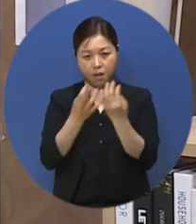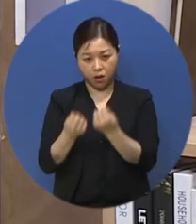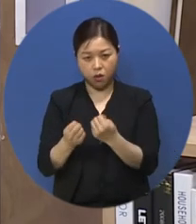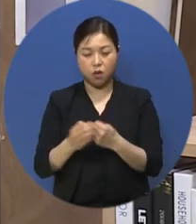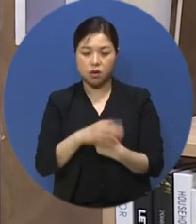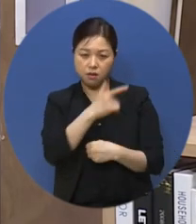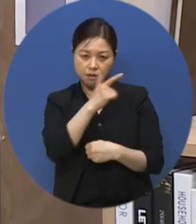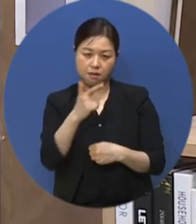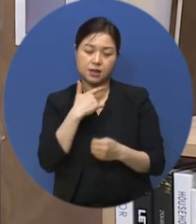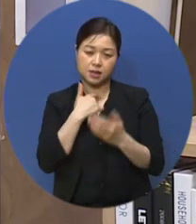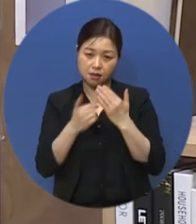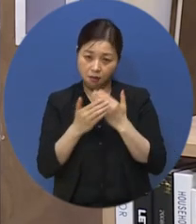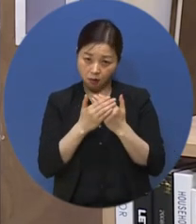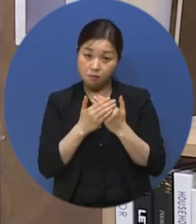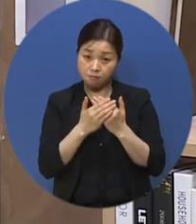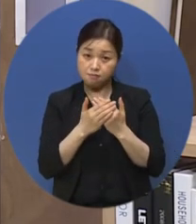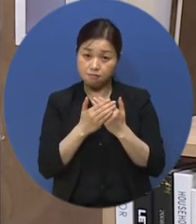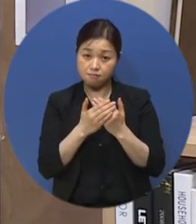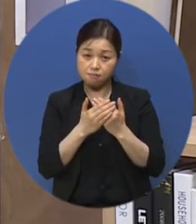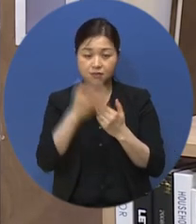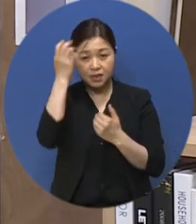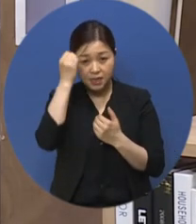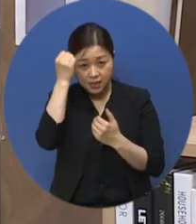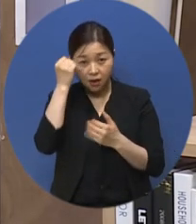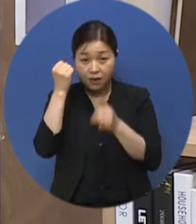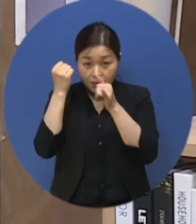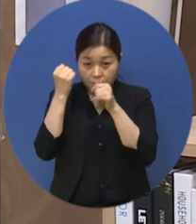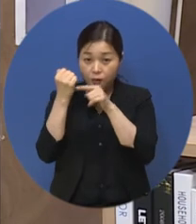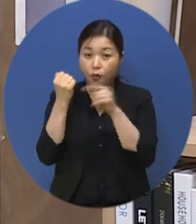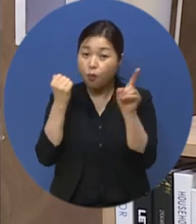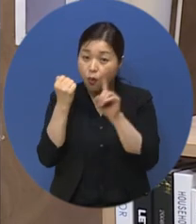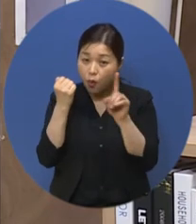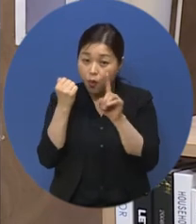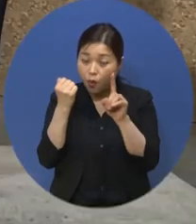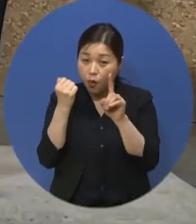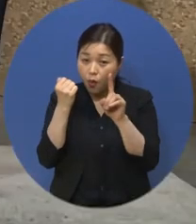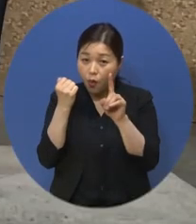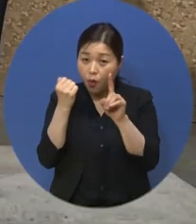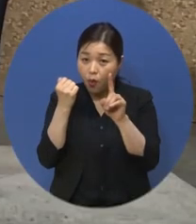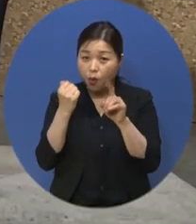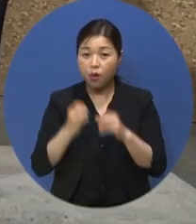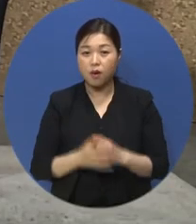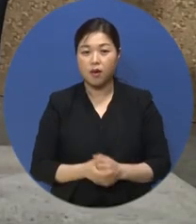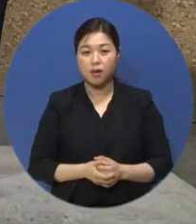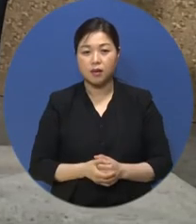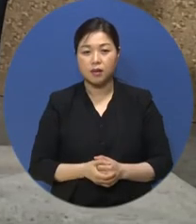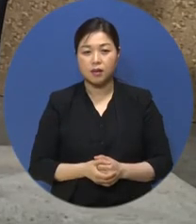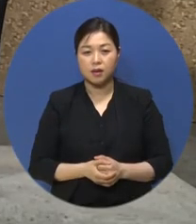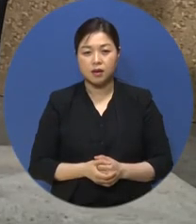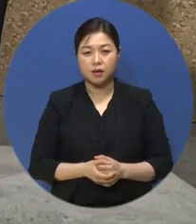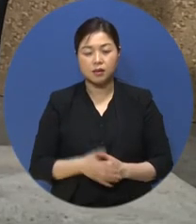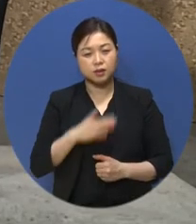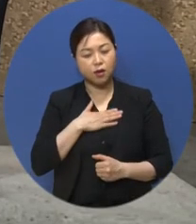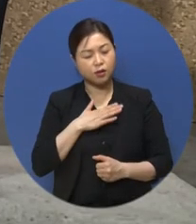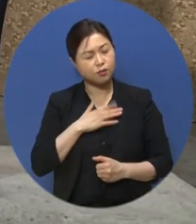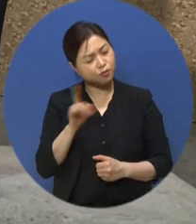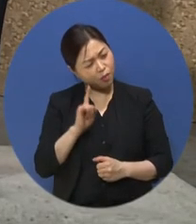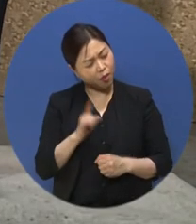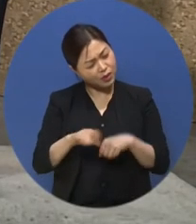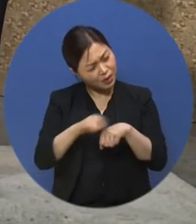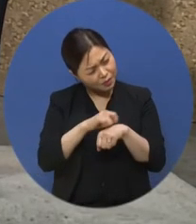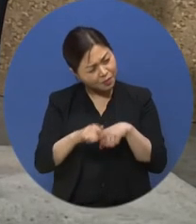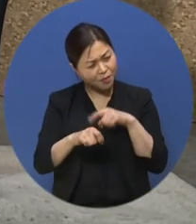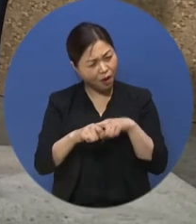다양한 에피소드가 있으실 것 같은데 좀 기억에 남는 에피소드나 근데 저는, 일화가 있으신가요? 저는 생각으로 그렇게 그런 에피소드는 없었던 것